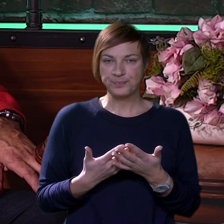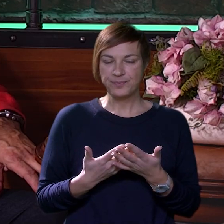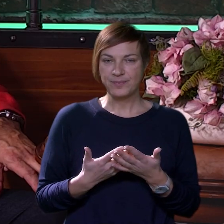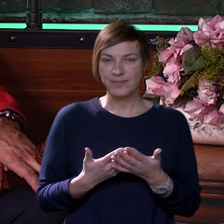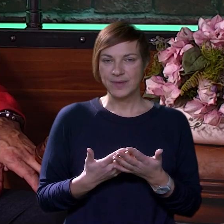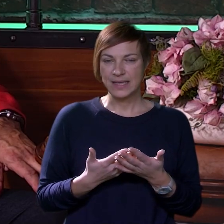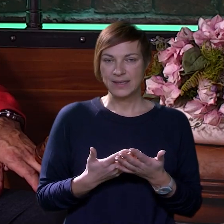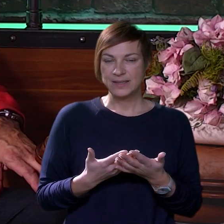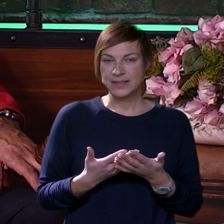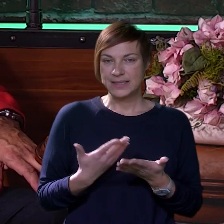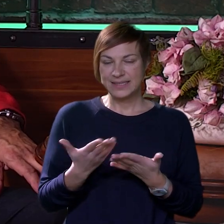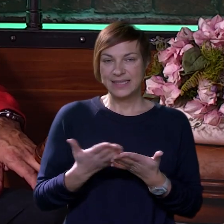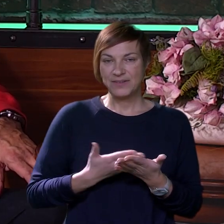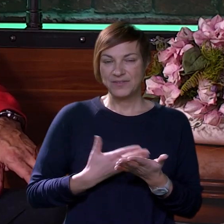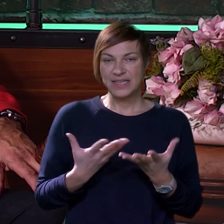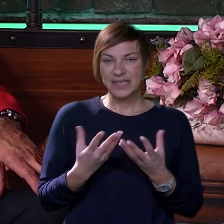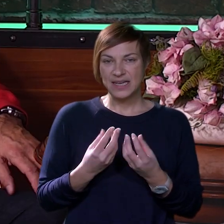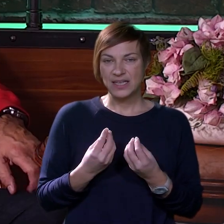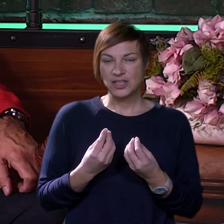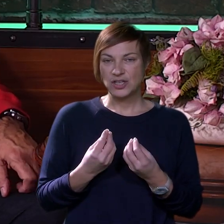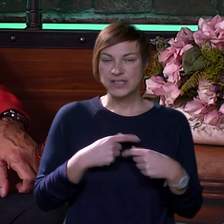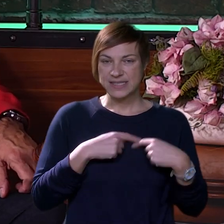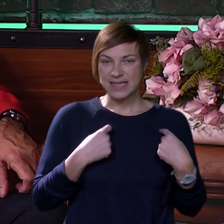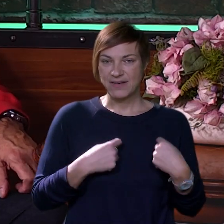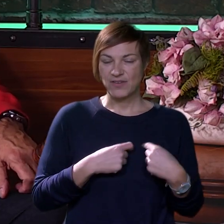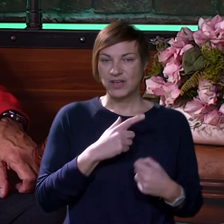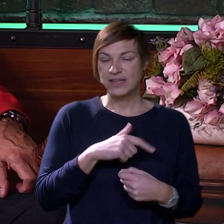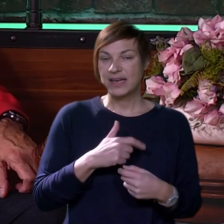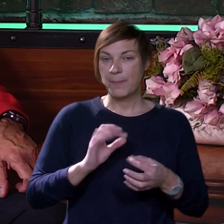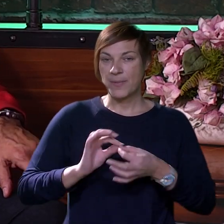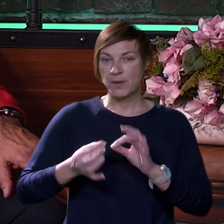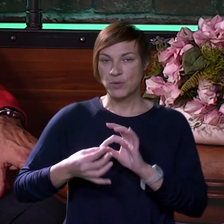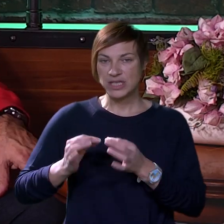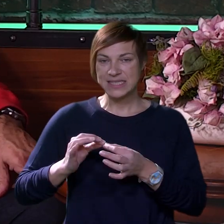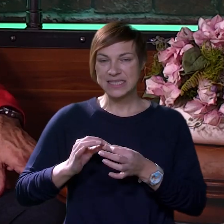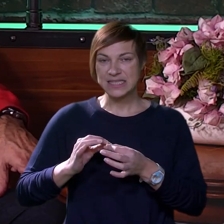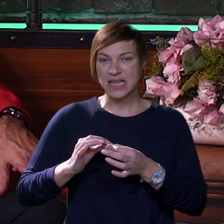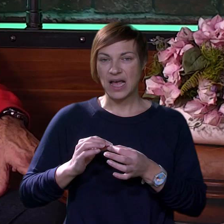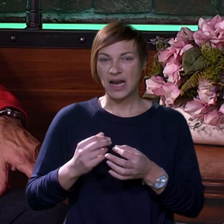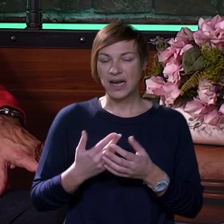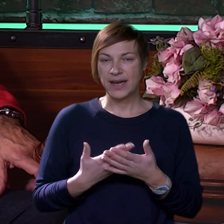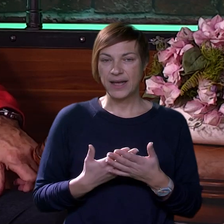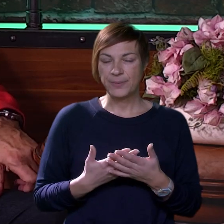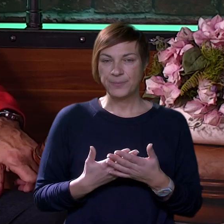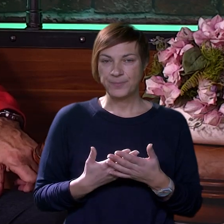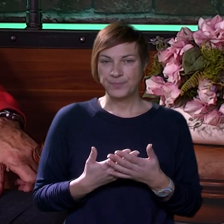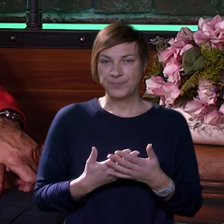da defilira dosta volontera, imamo i stalne, jeli, tako da